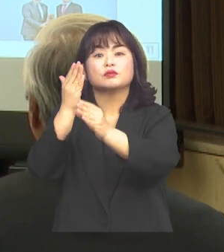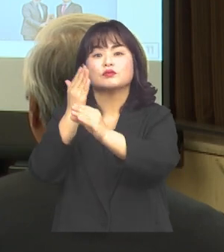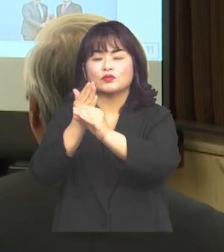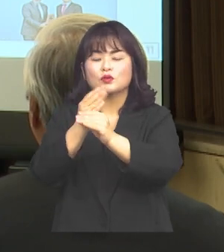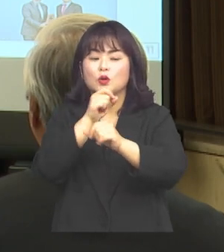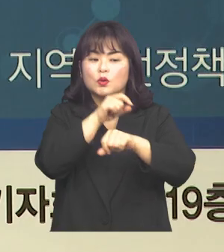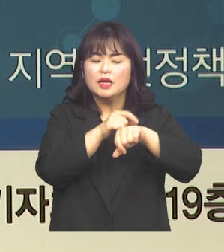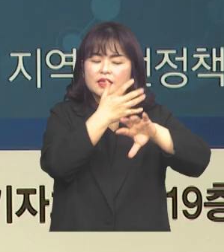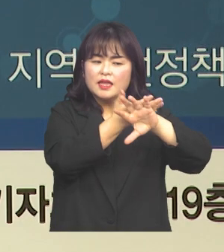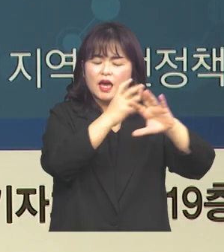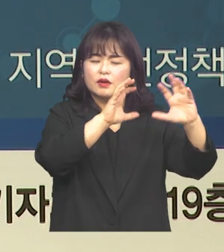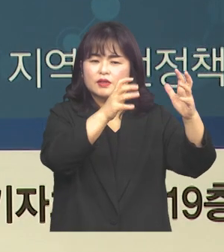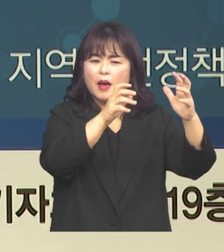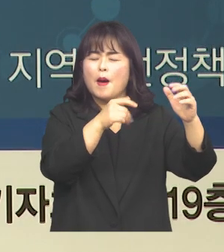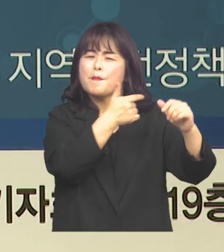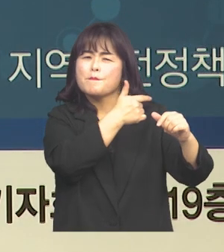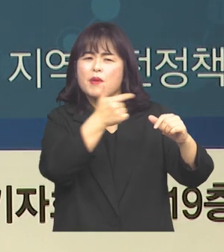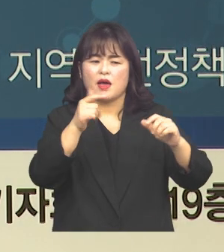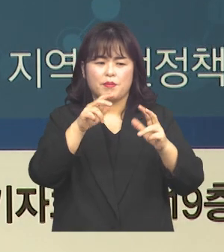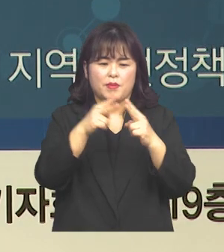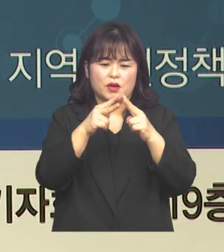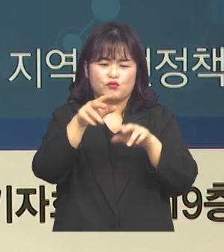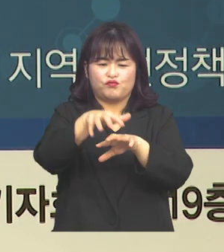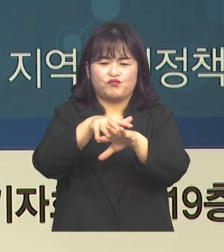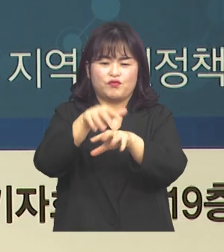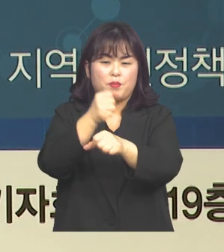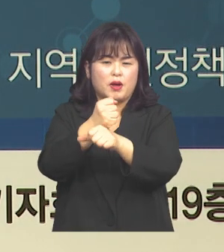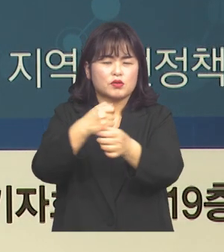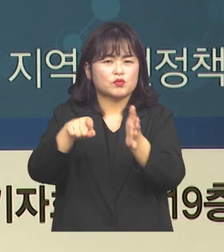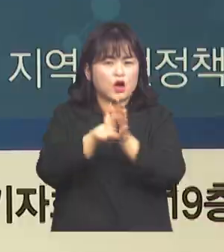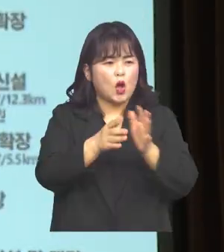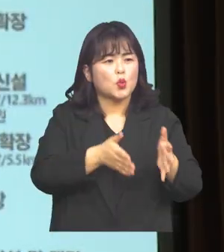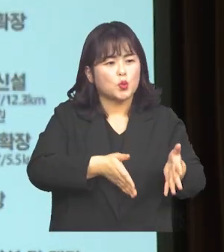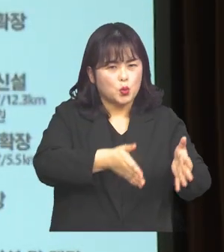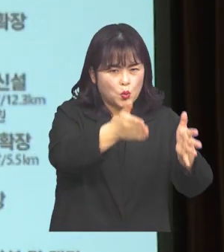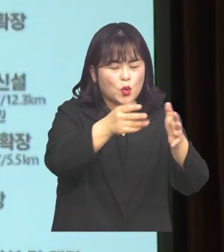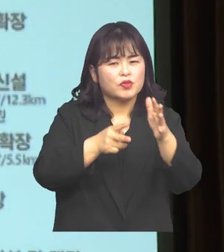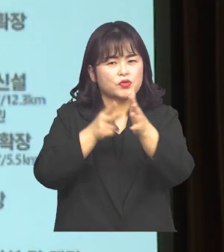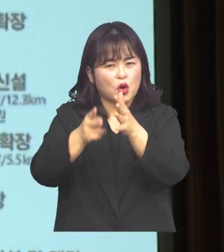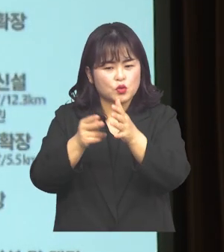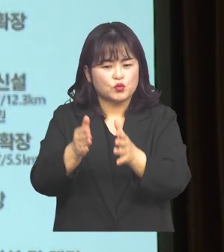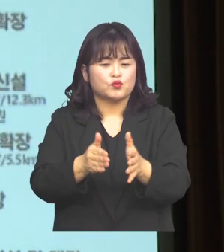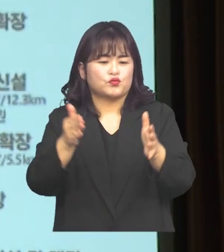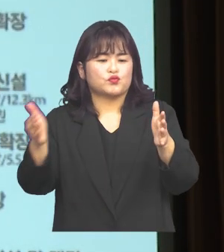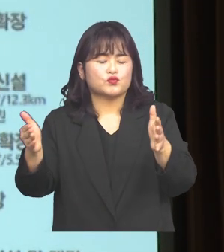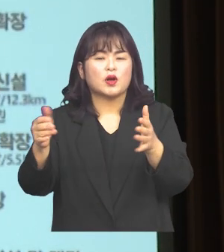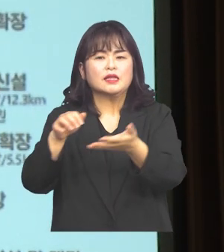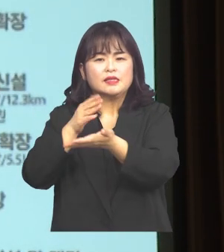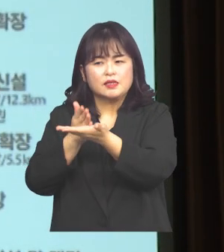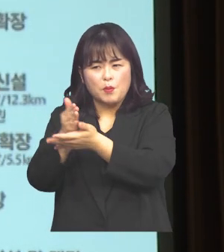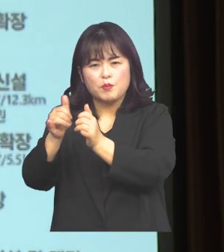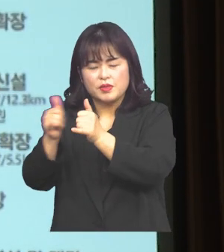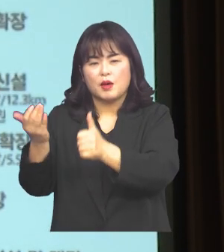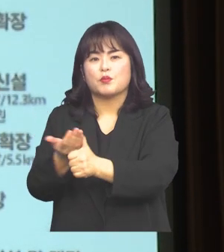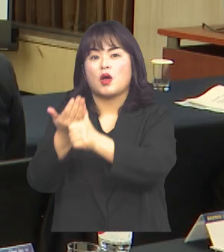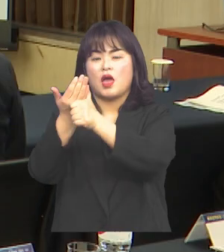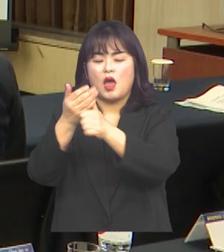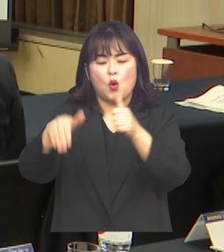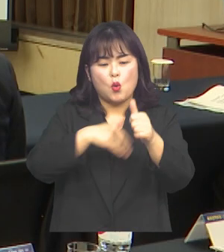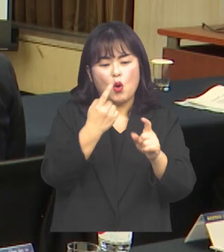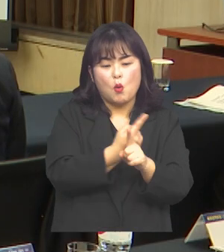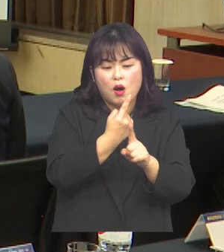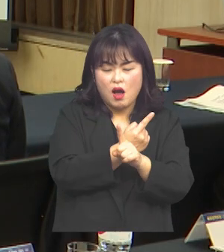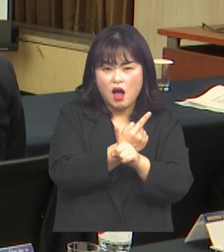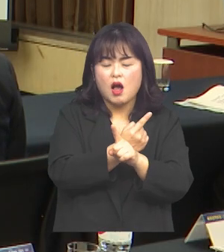있다며 세계 최대 반도체 메가 클러스터를 목표로 도로 철도망 확충, 전문 인력 양성, 교육